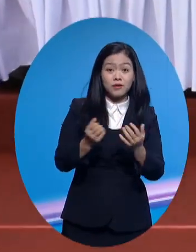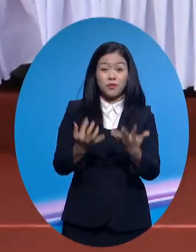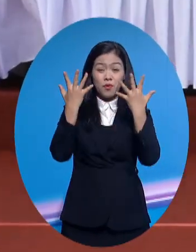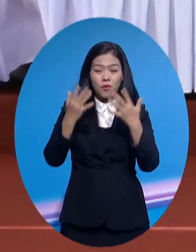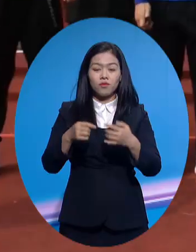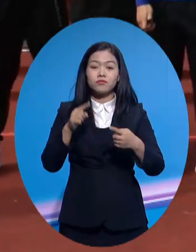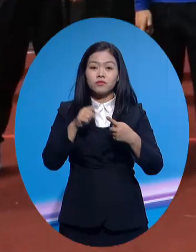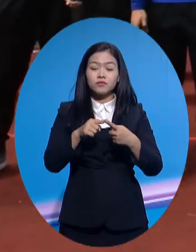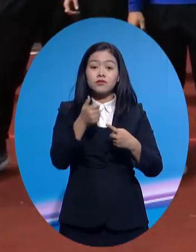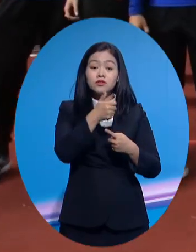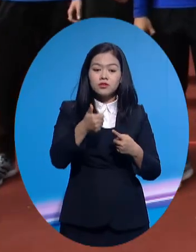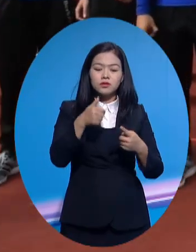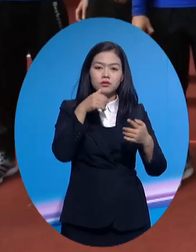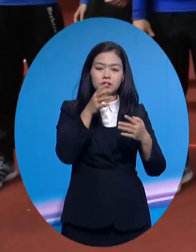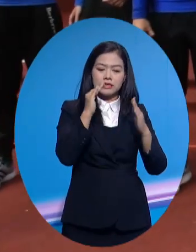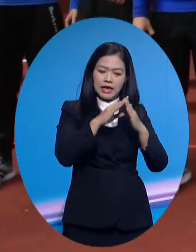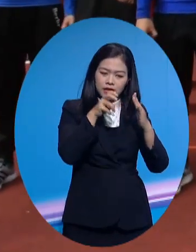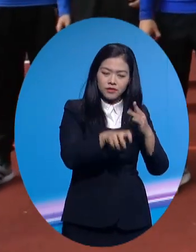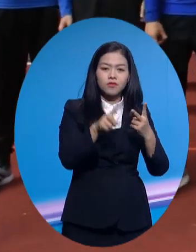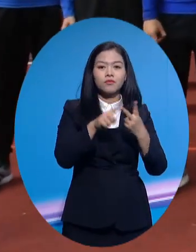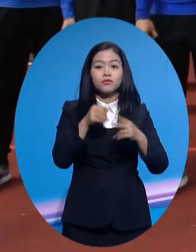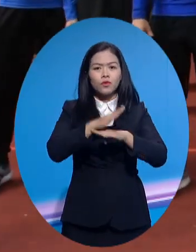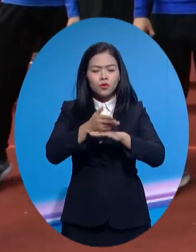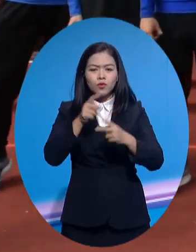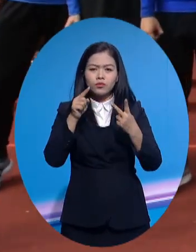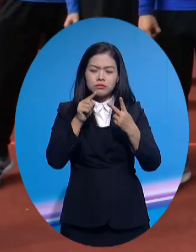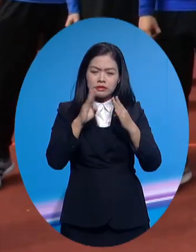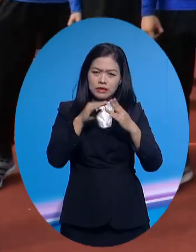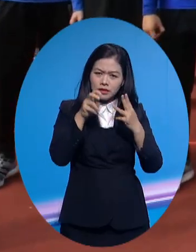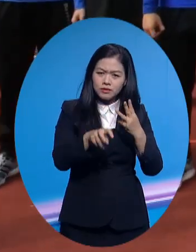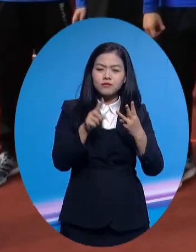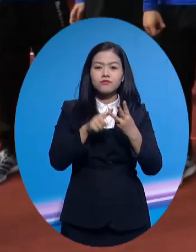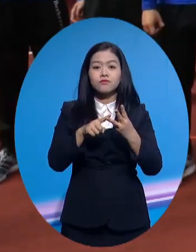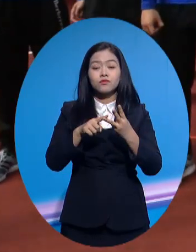lực lượng ở trong dân, phương tiện ở trong dân, hậu cần ở trong dân và chỉ huy ở trong dân.